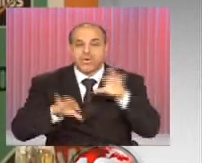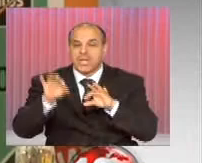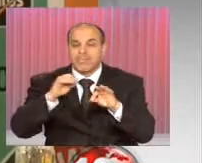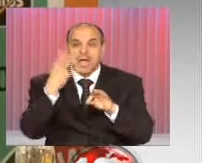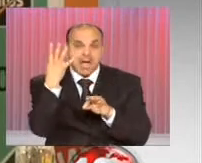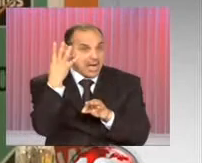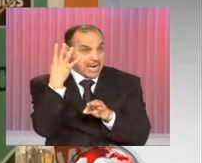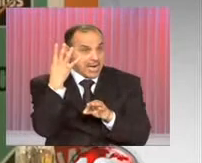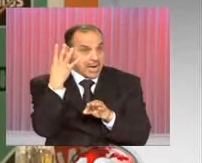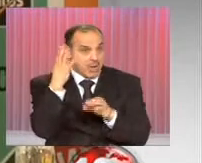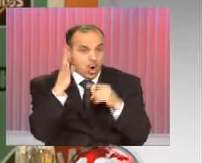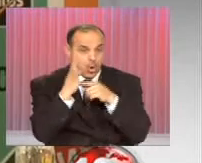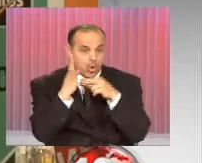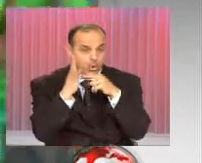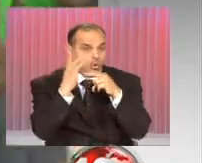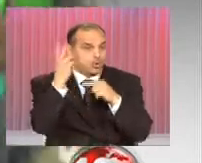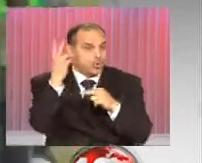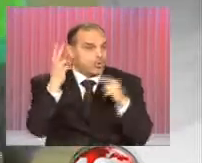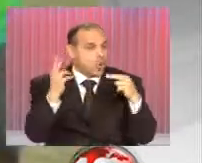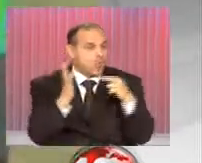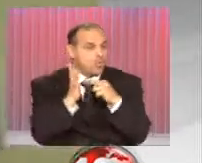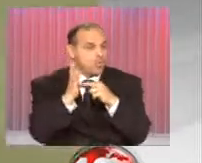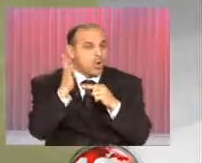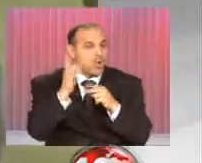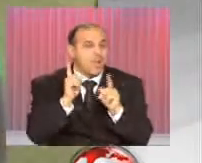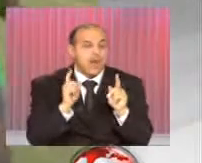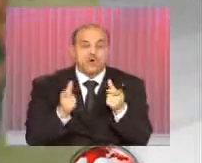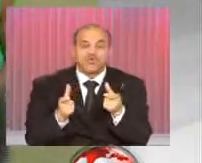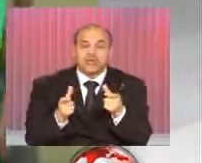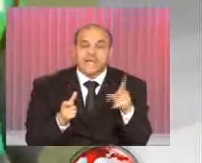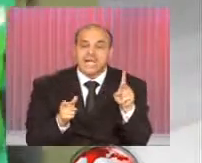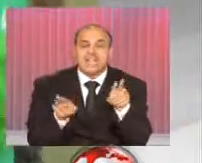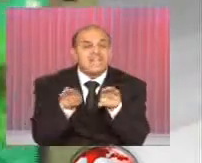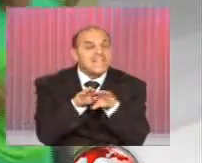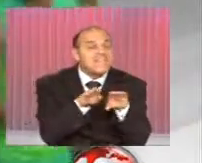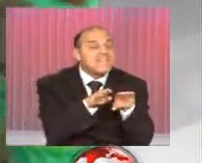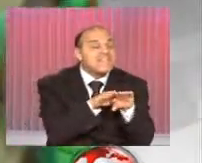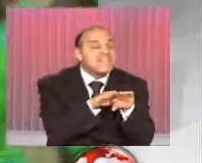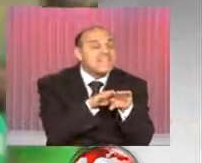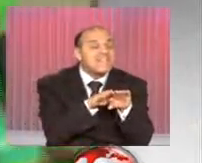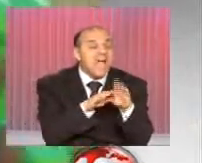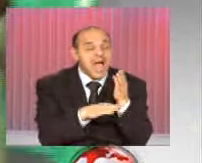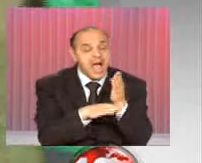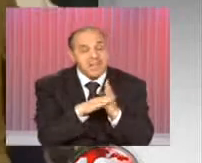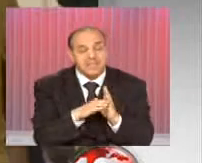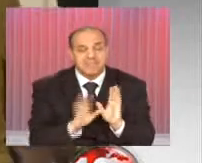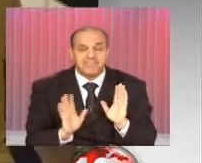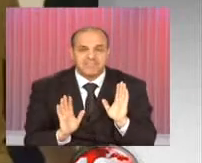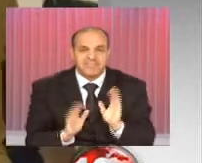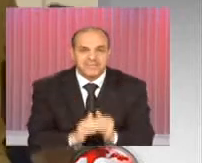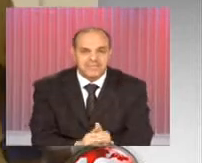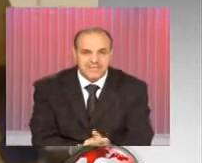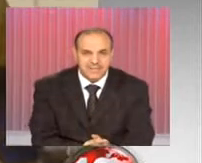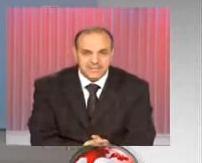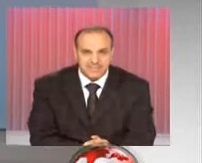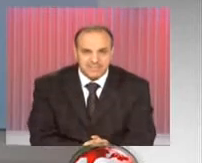الأربعة نقطتين في رصيدها ما يجعل حظوظها متساوية في التأهل.